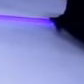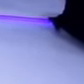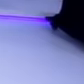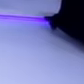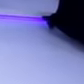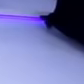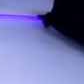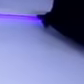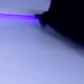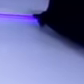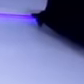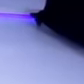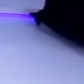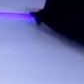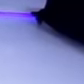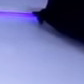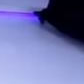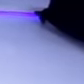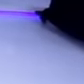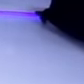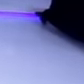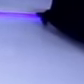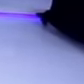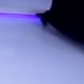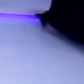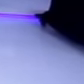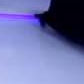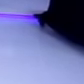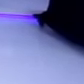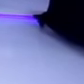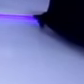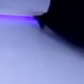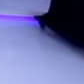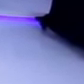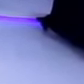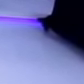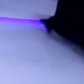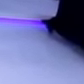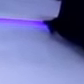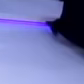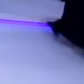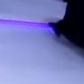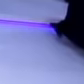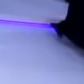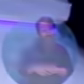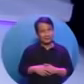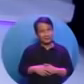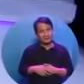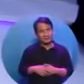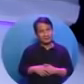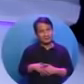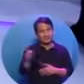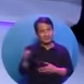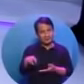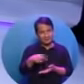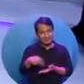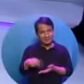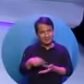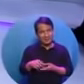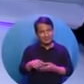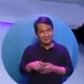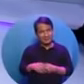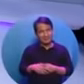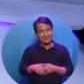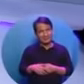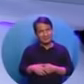rin kumanta? Sample tayo. Oh, pwede ba kahit na isang linya lang? Para bumilib sila. Kasi wala silang bilib sa inyo sa kanta eh. Sige, pabilib